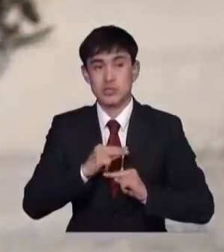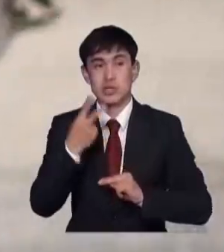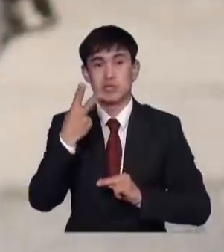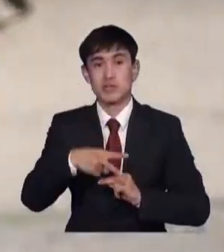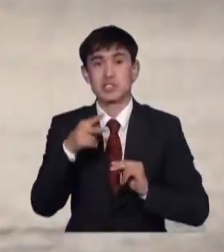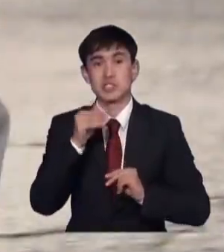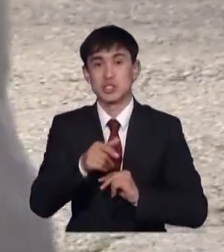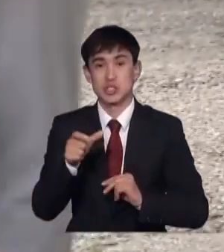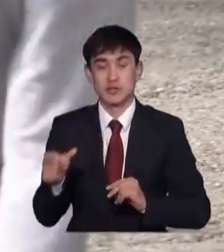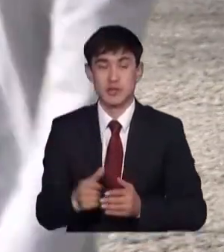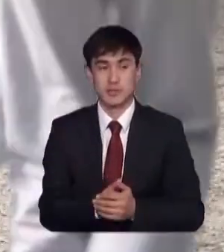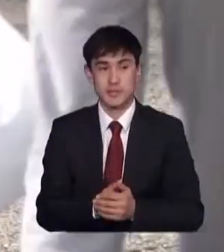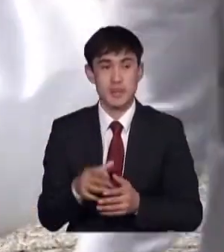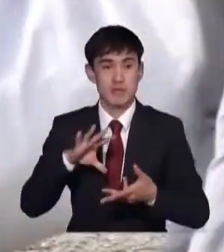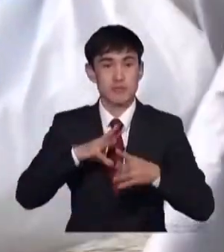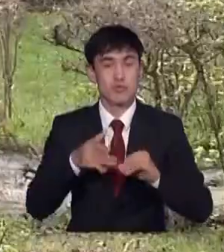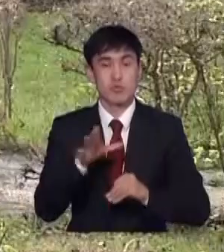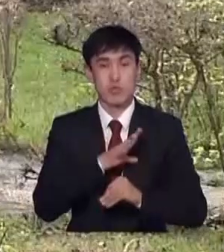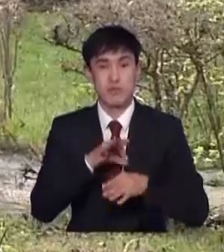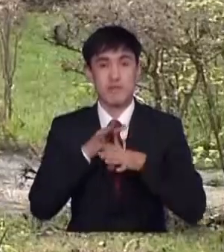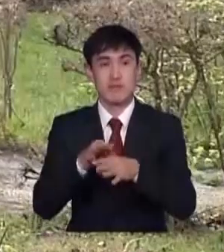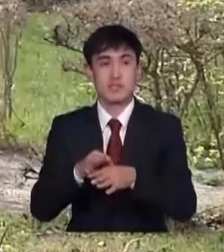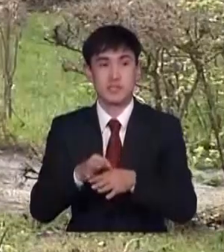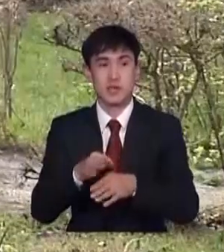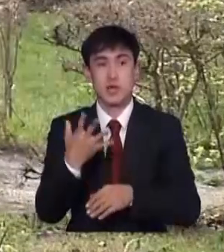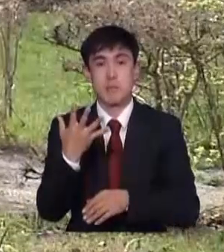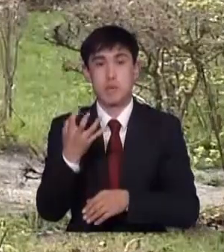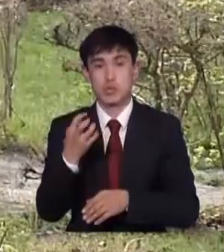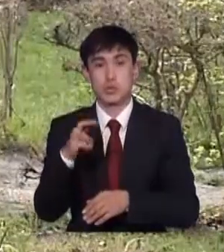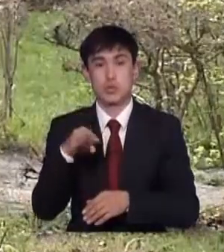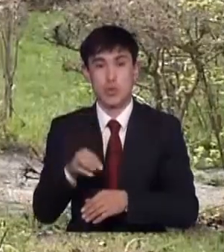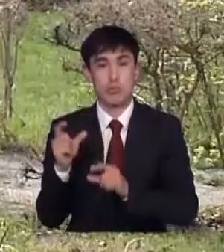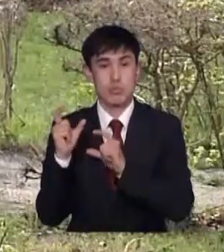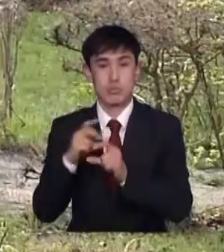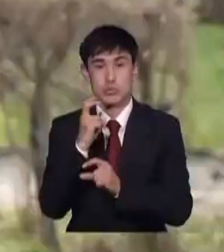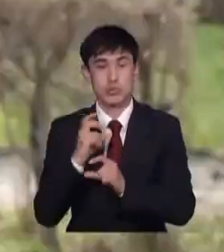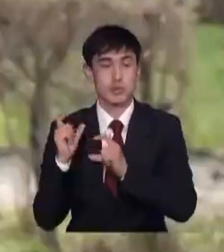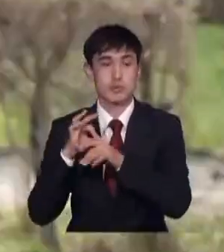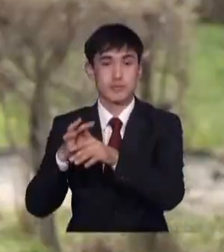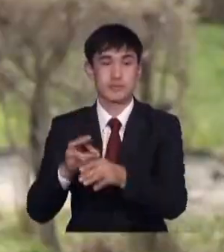20 сся граждан всего было вывезено около 500 тонн